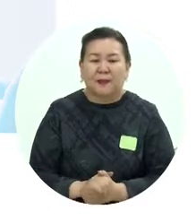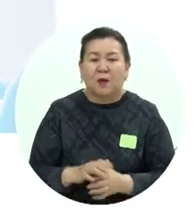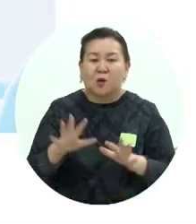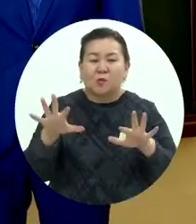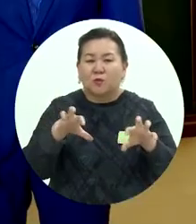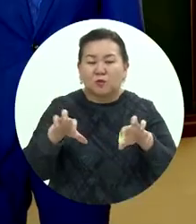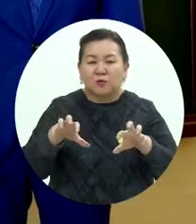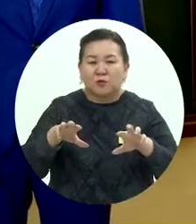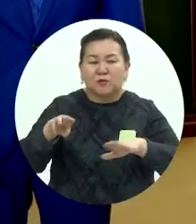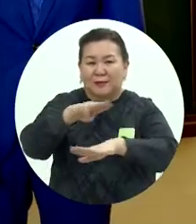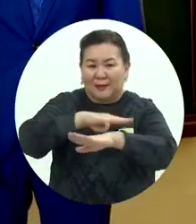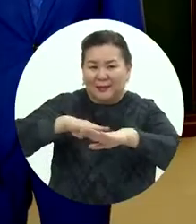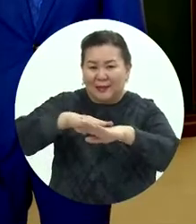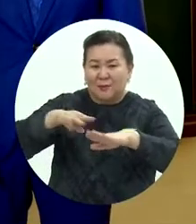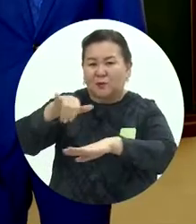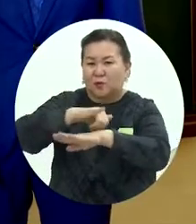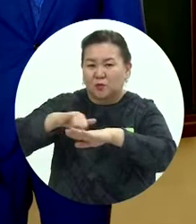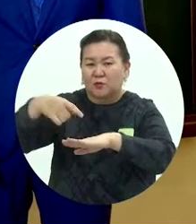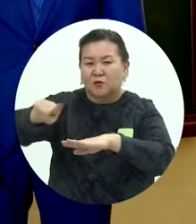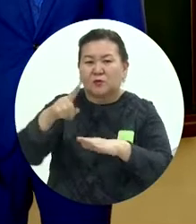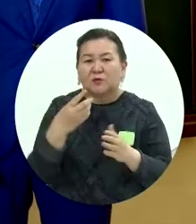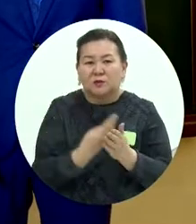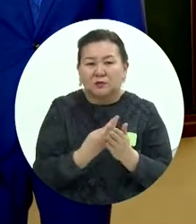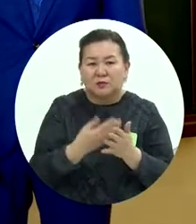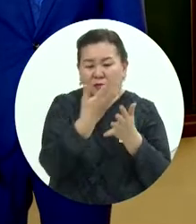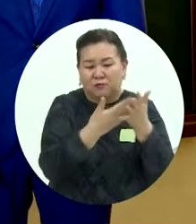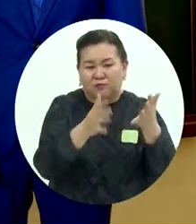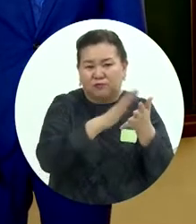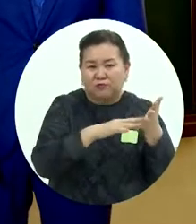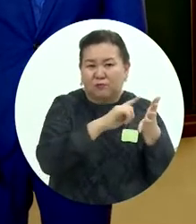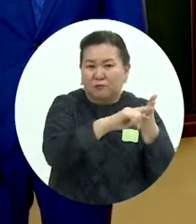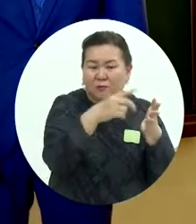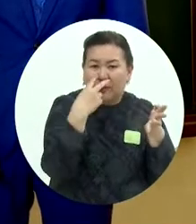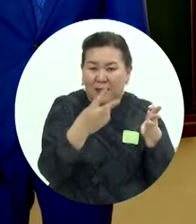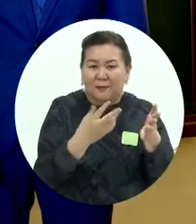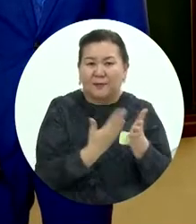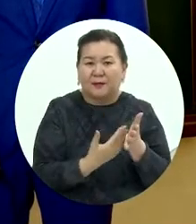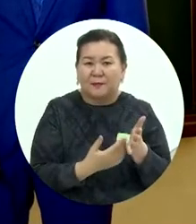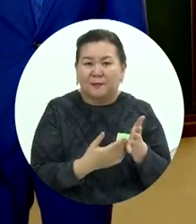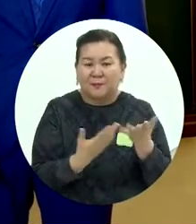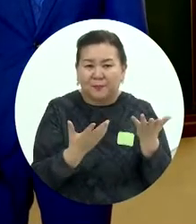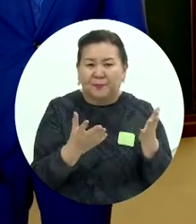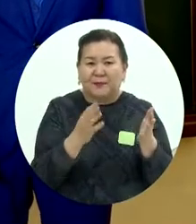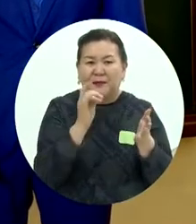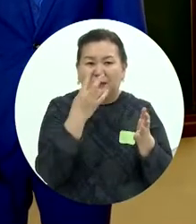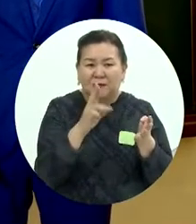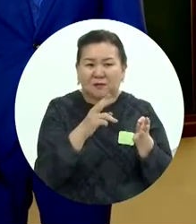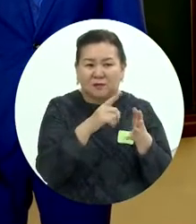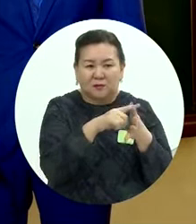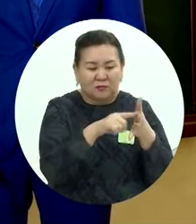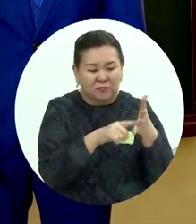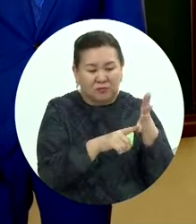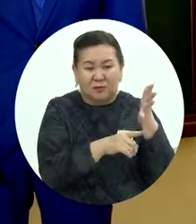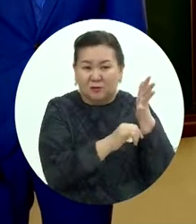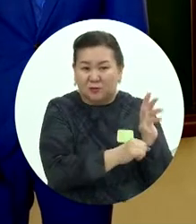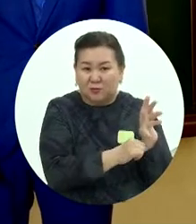За мөсөн голуудын талбай өөрчлөлтийг Монгол орны томоохон мөсөн голуудын жишээгээр хөснөлтөөр үзүүлсэн байгаа. За эндээс харахад бол Батанын Александр,